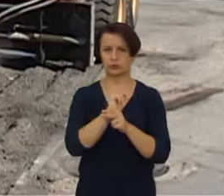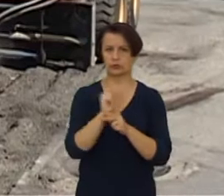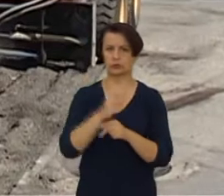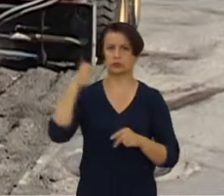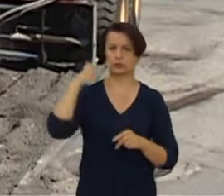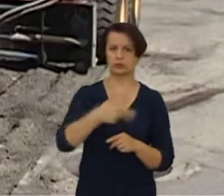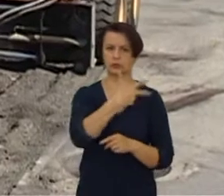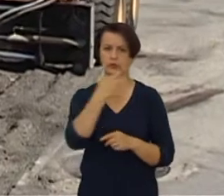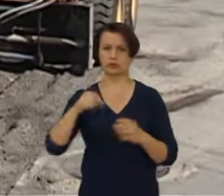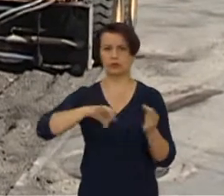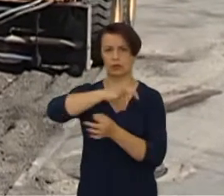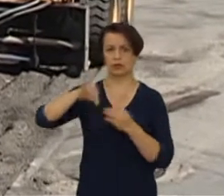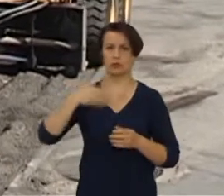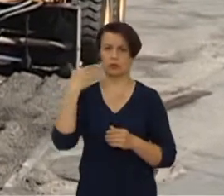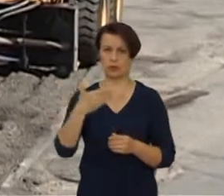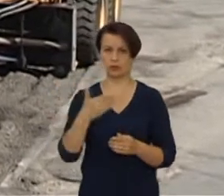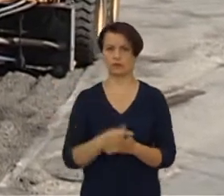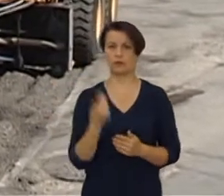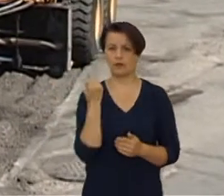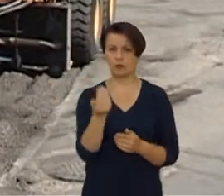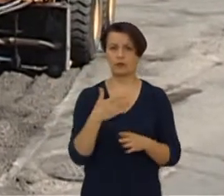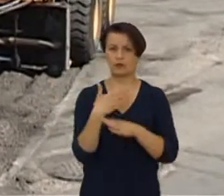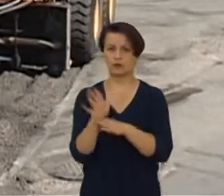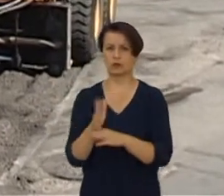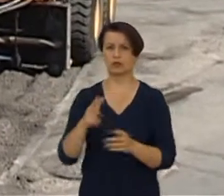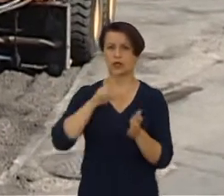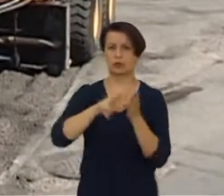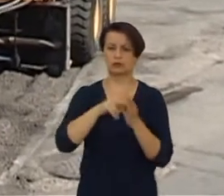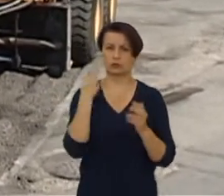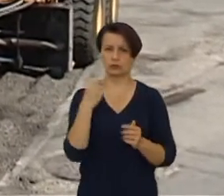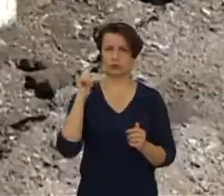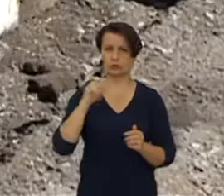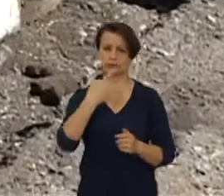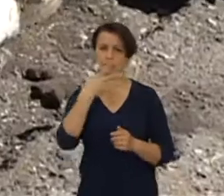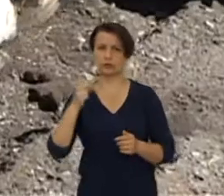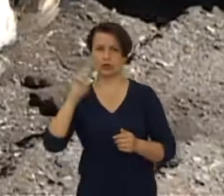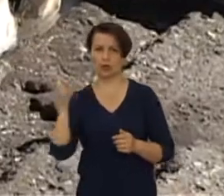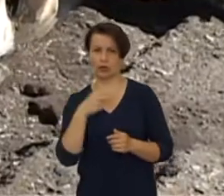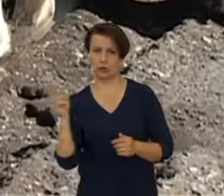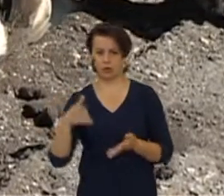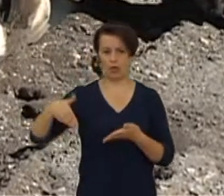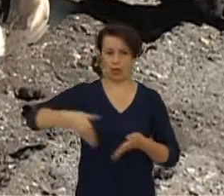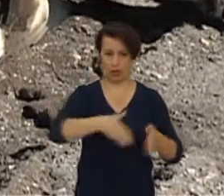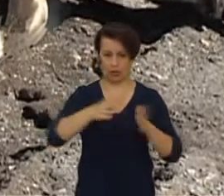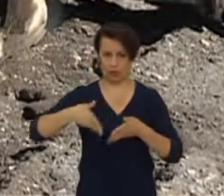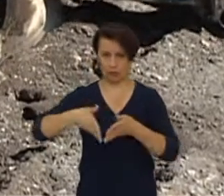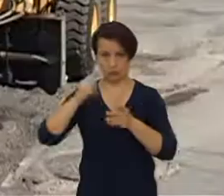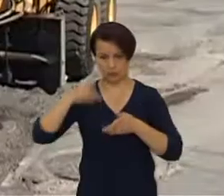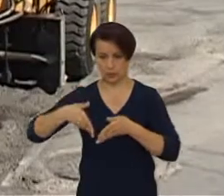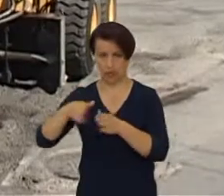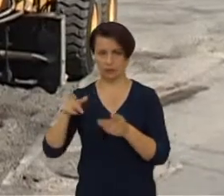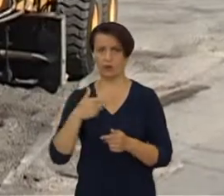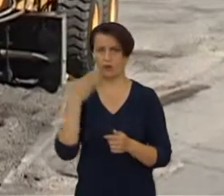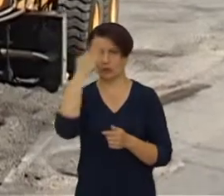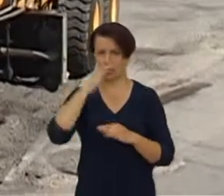bus suremontuota net 3300 m2. Joms skirta 82 500 eurų. Keliams